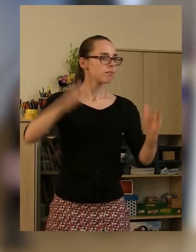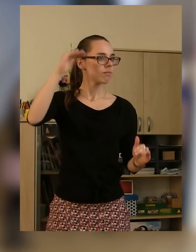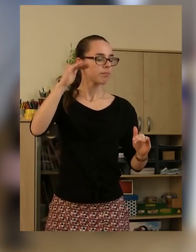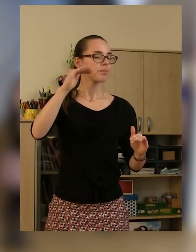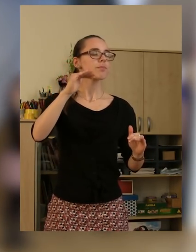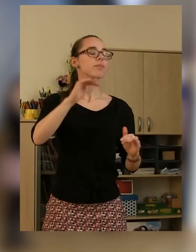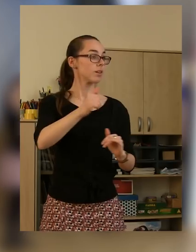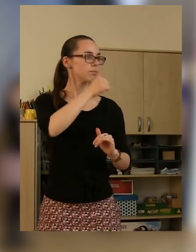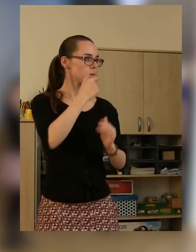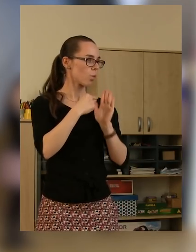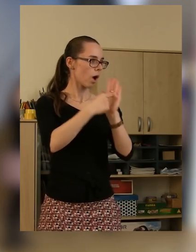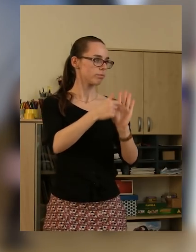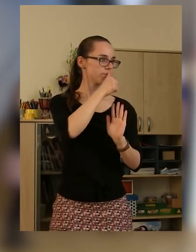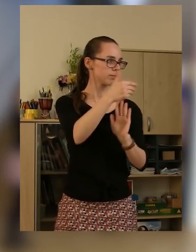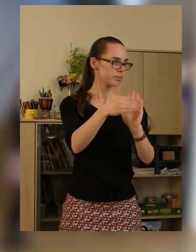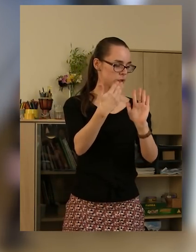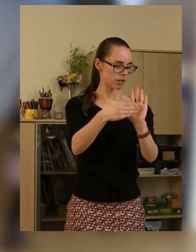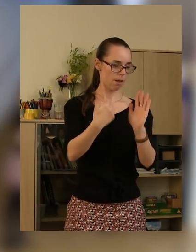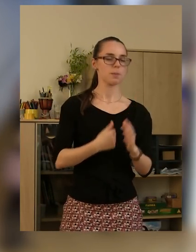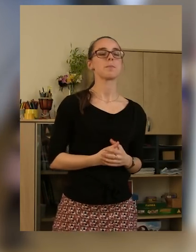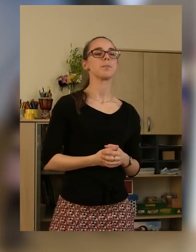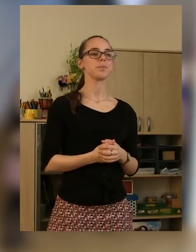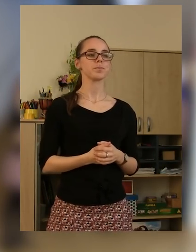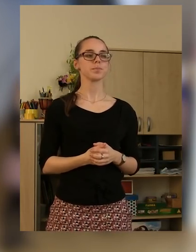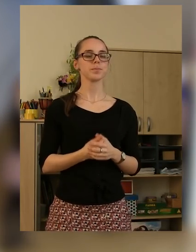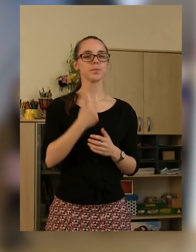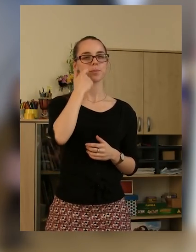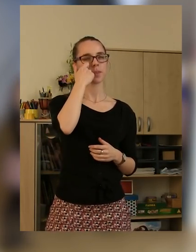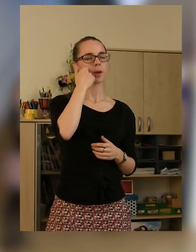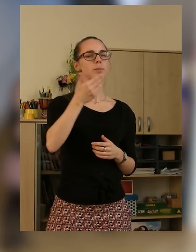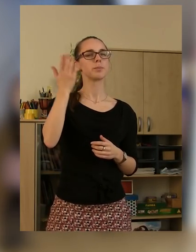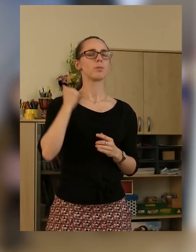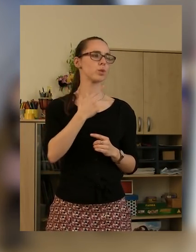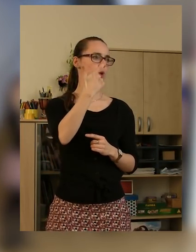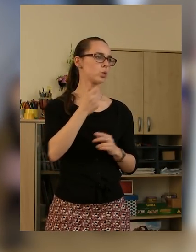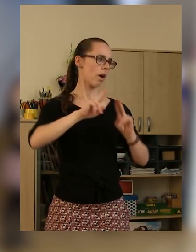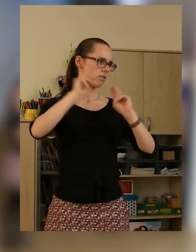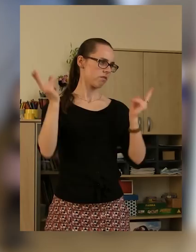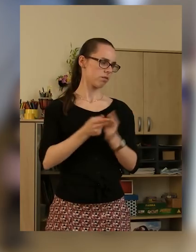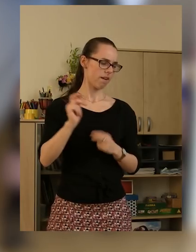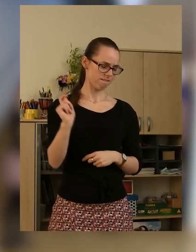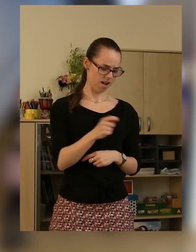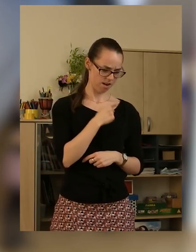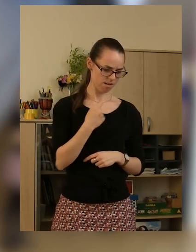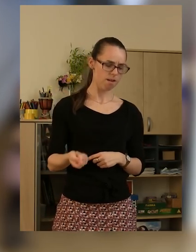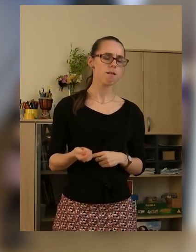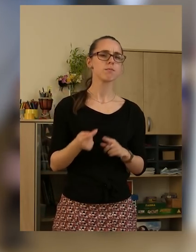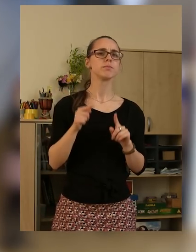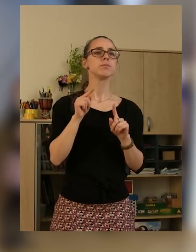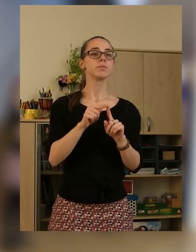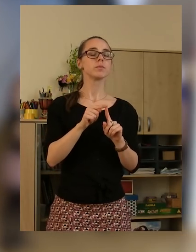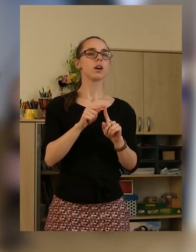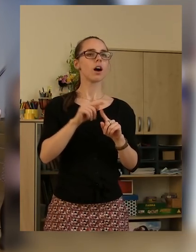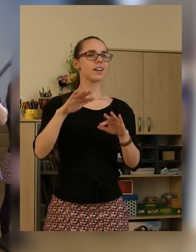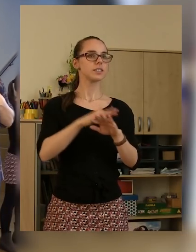příklad, kdy za druhé světové války, je to nesmírně pro mě teda